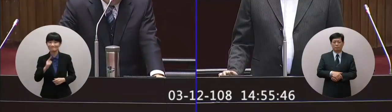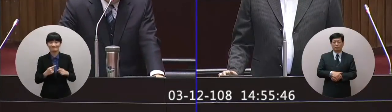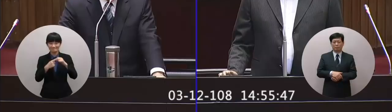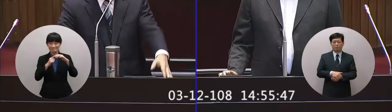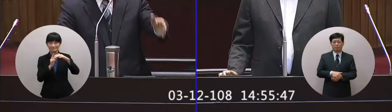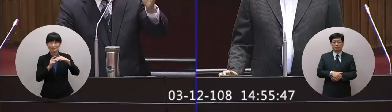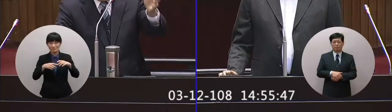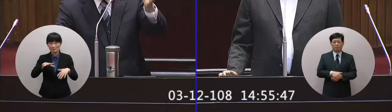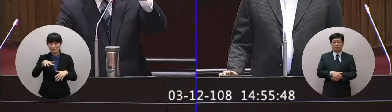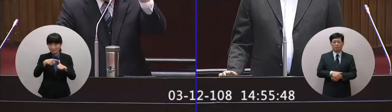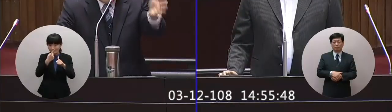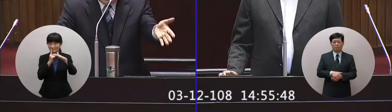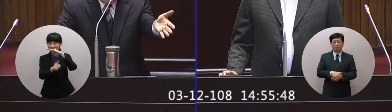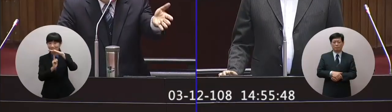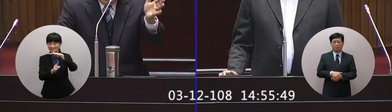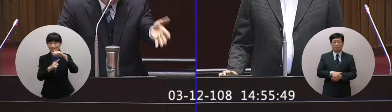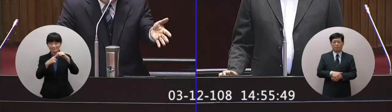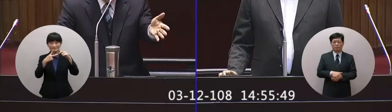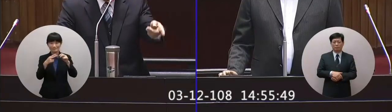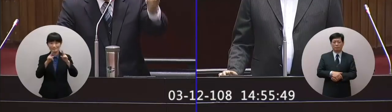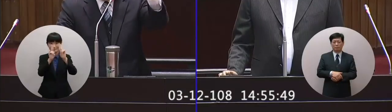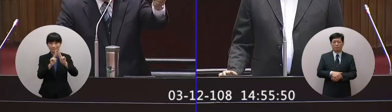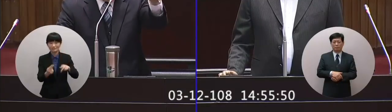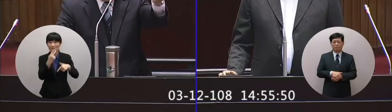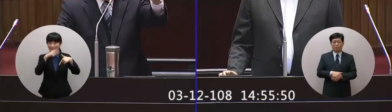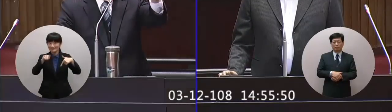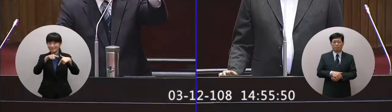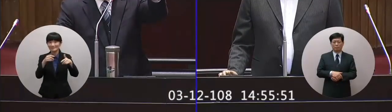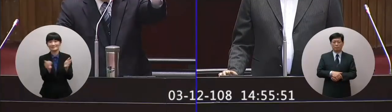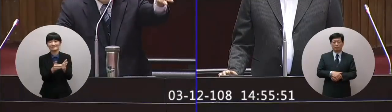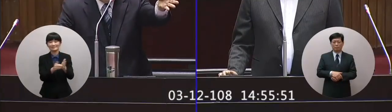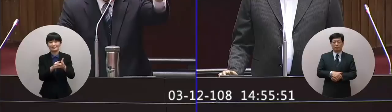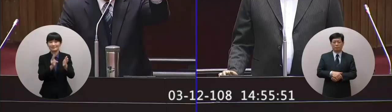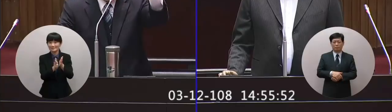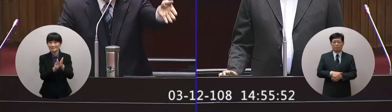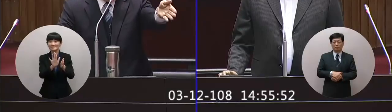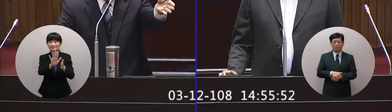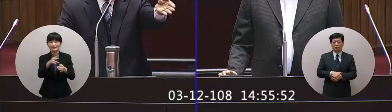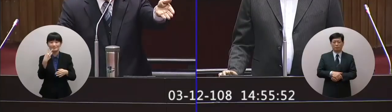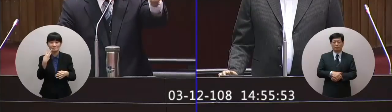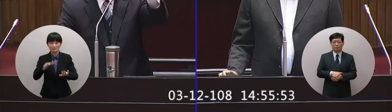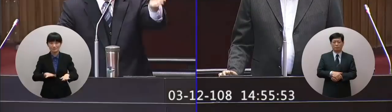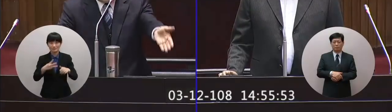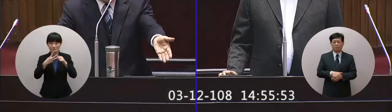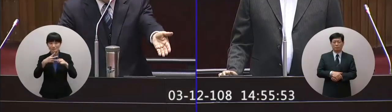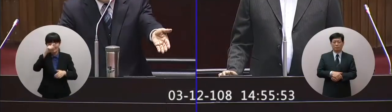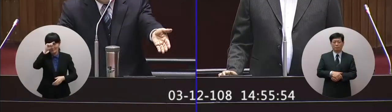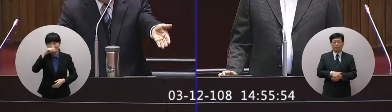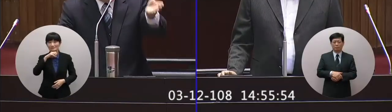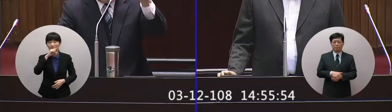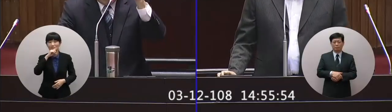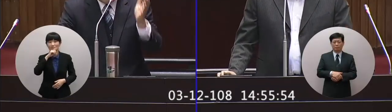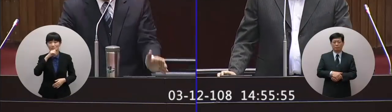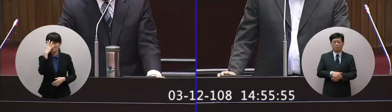速公路。后来铁路电气化也有啊，但是即马就是高铁，嘛是阁甲咱到